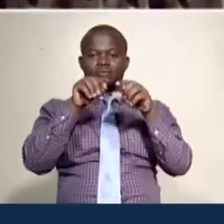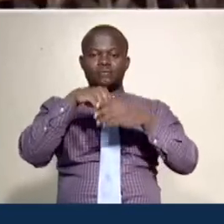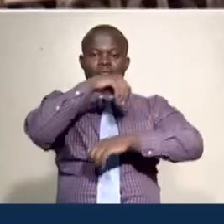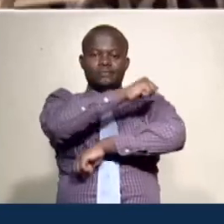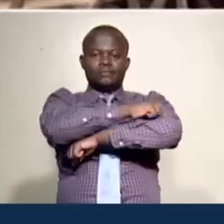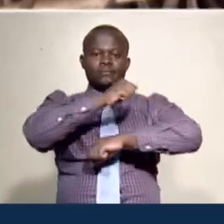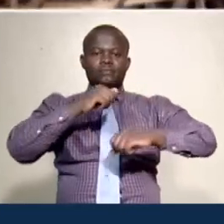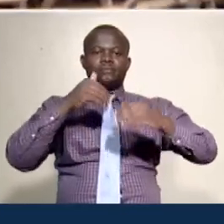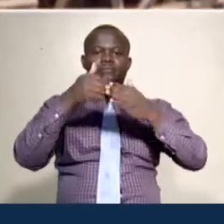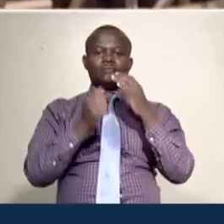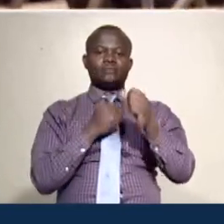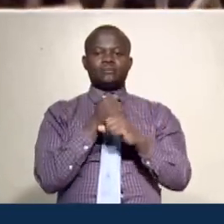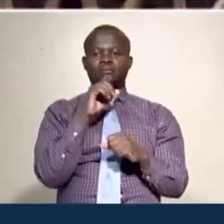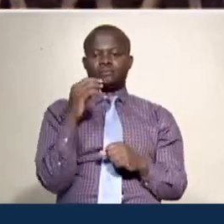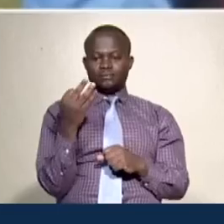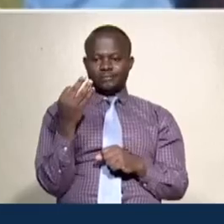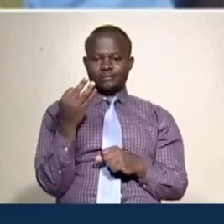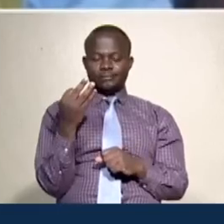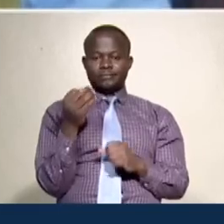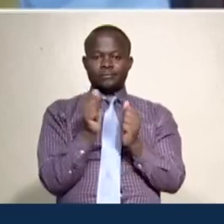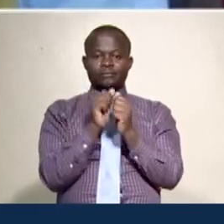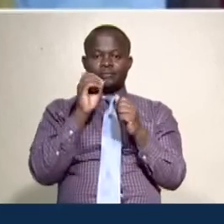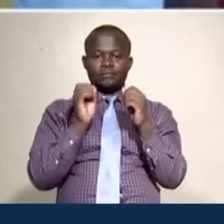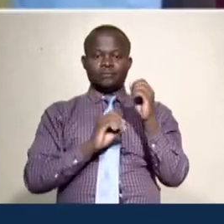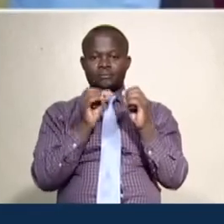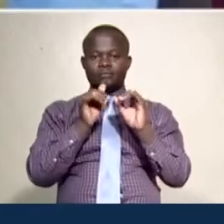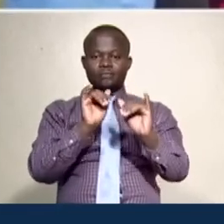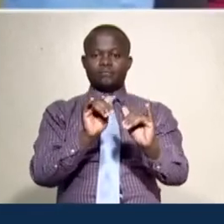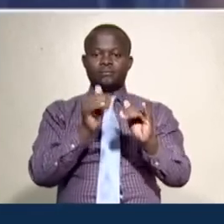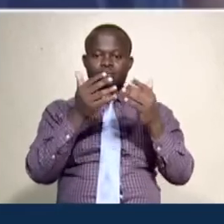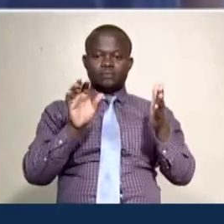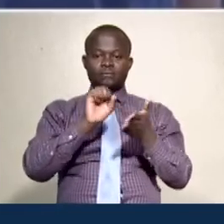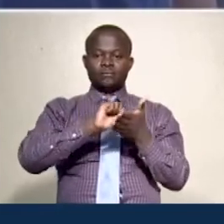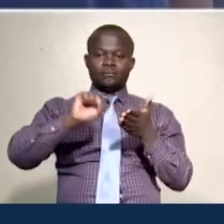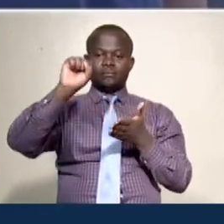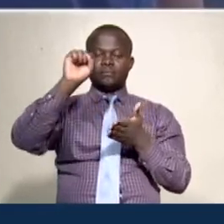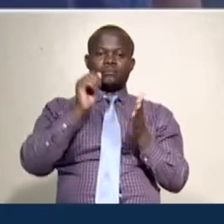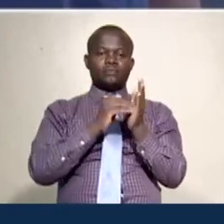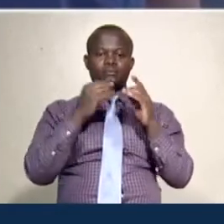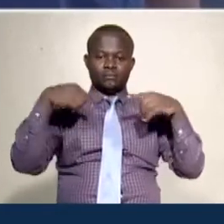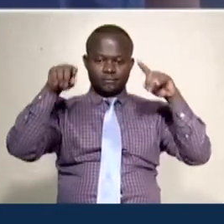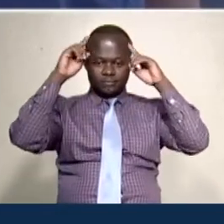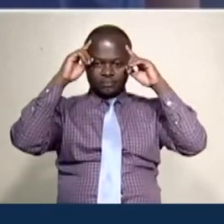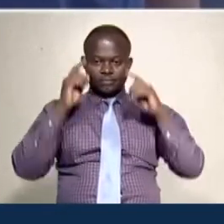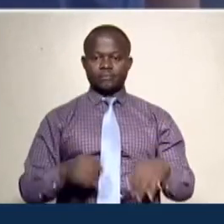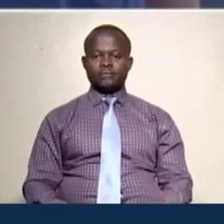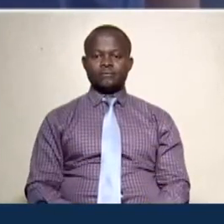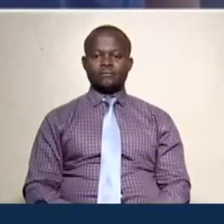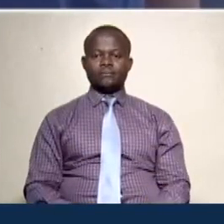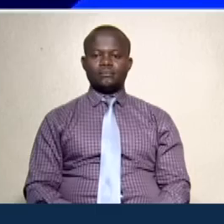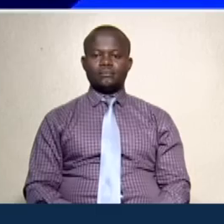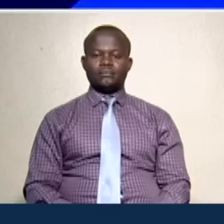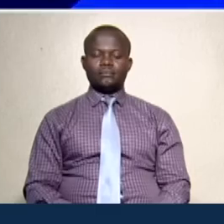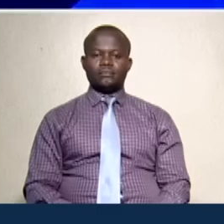ishuri kugarukira mu mwaka wa gatatu naho 10% risigaye bakaba ari abarangije secondaire ndetse na kaminuza